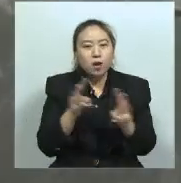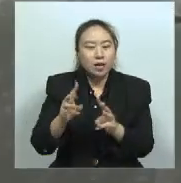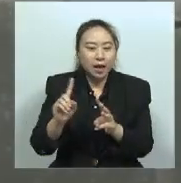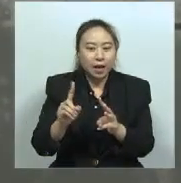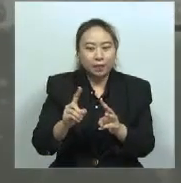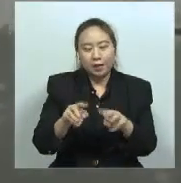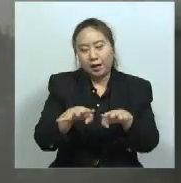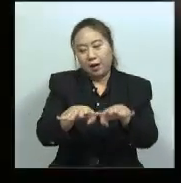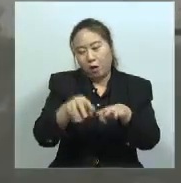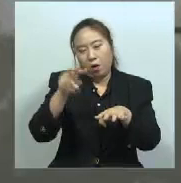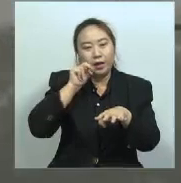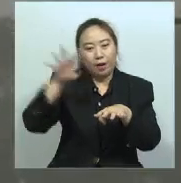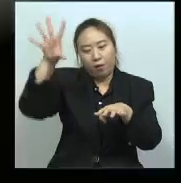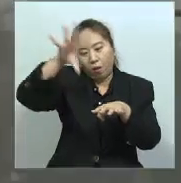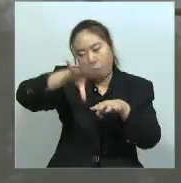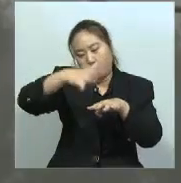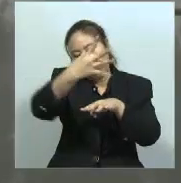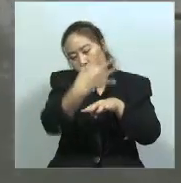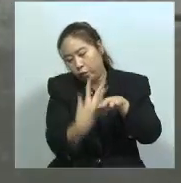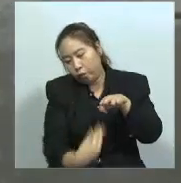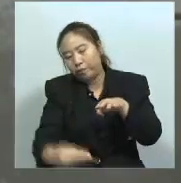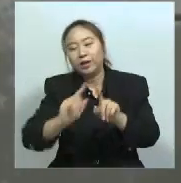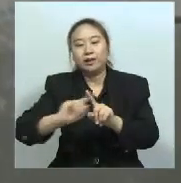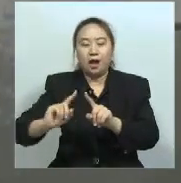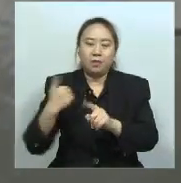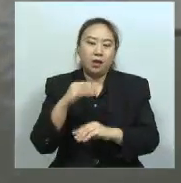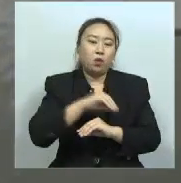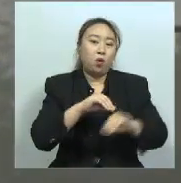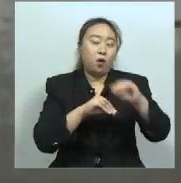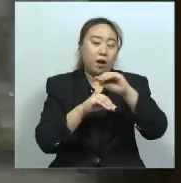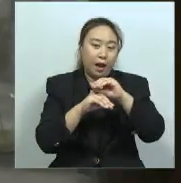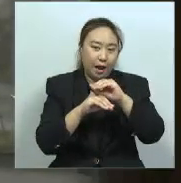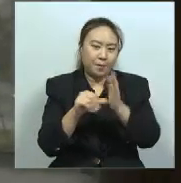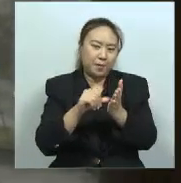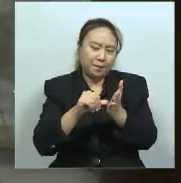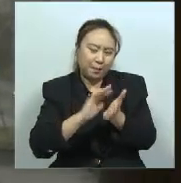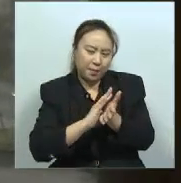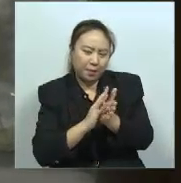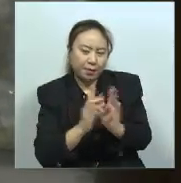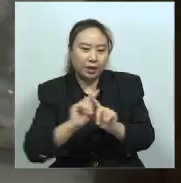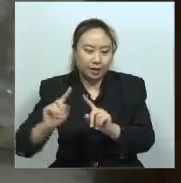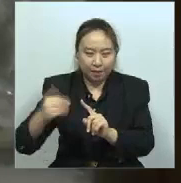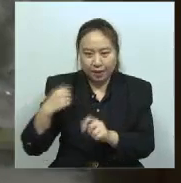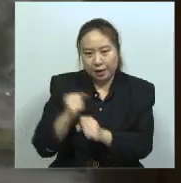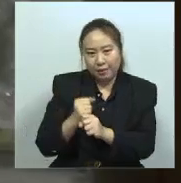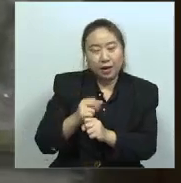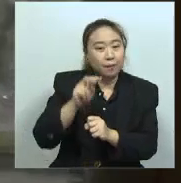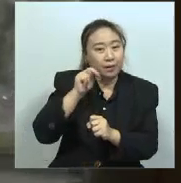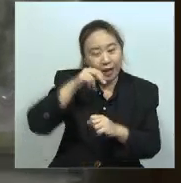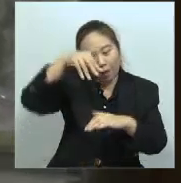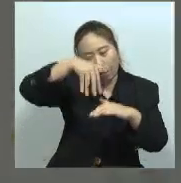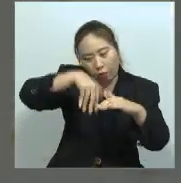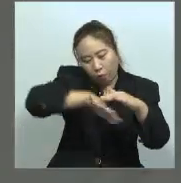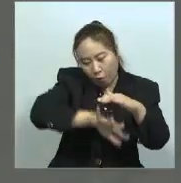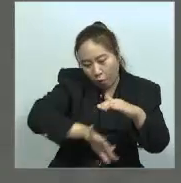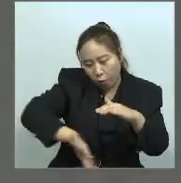ท่อลอดหรือที่เรียกว่า pipe jacking โครงการปรับปรุงระบบระบายน้ำหรือว่าโครงการก่อสร้างธนาคารน้ำใต้ดินหรือ